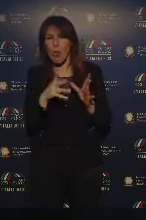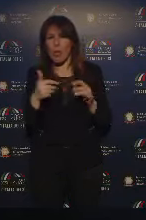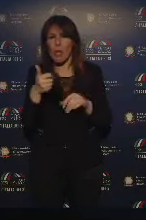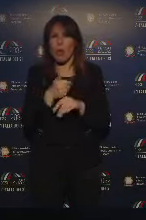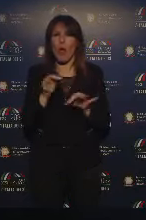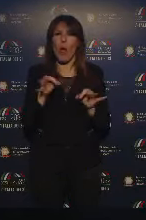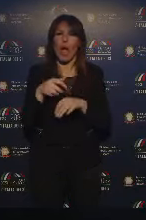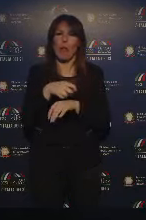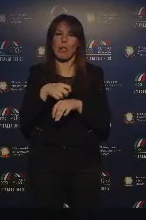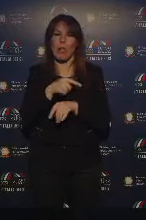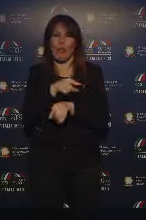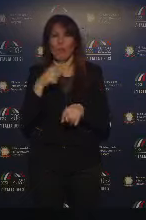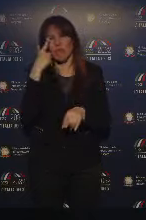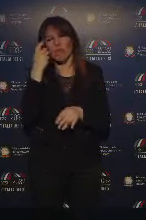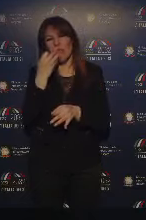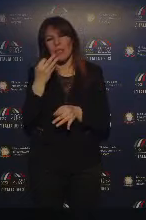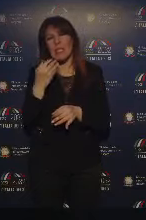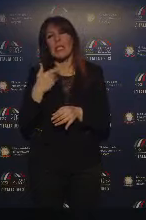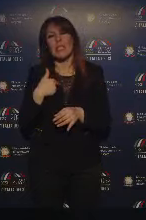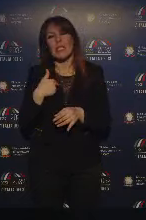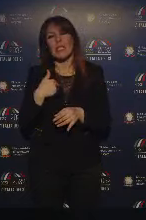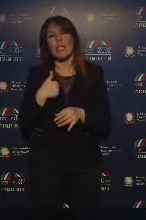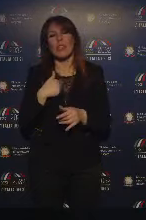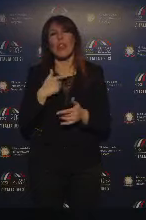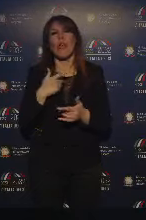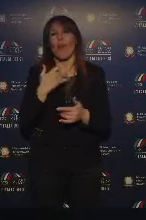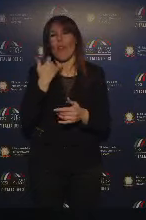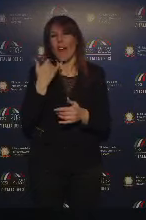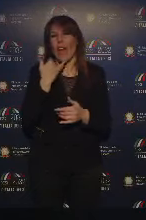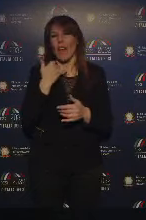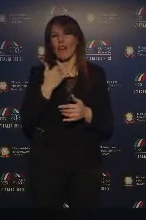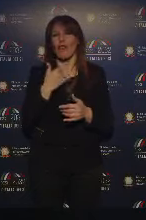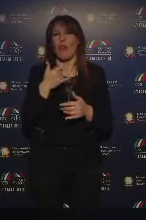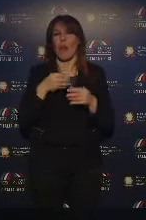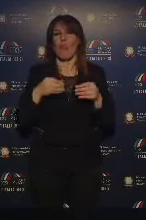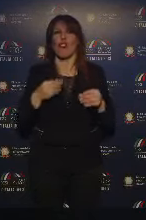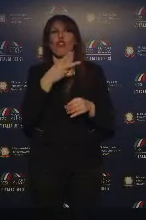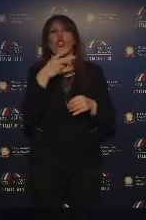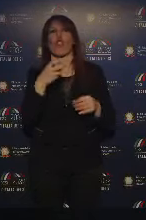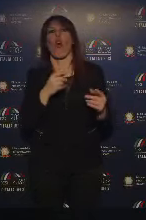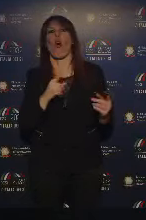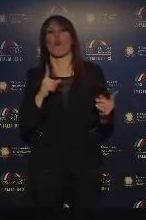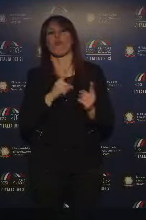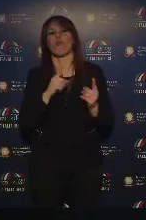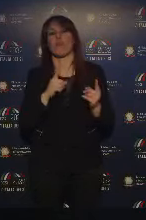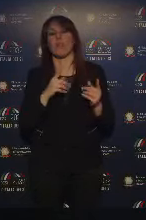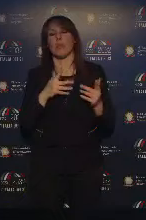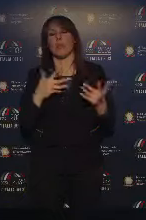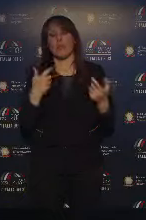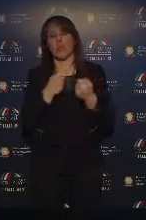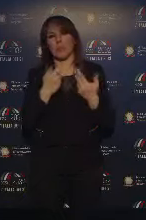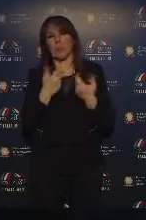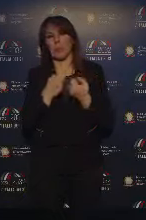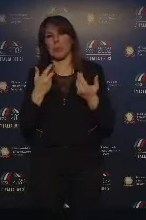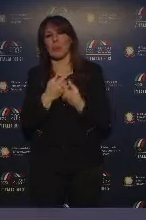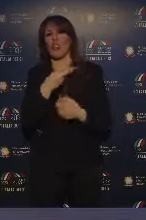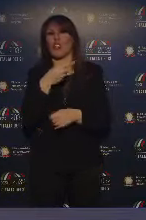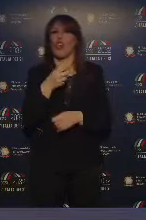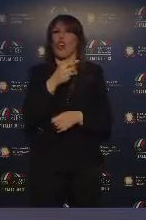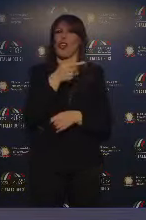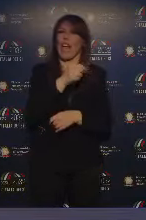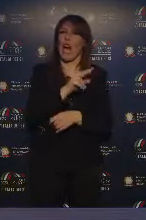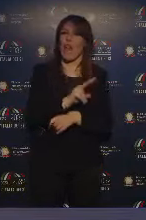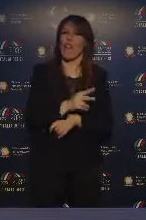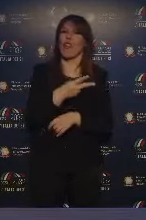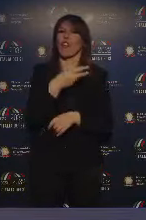amministratori mi scontro quotidianamente coni Professionisti del no e il No TAV e il No ponte il no Expo il